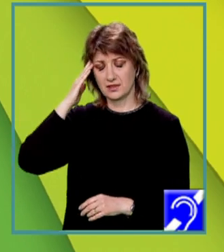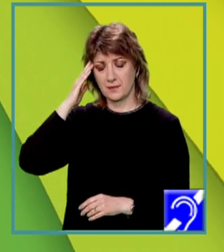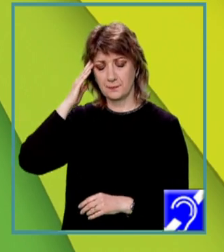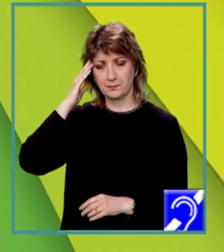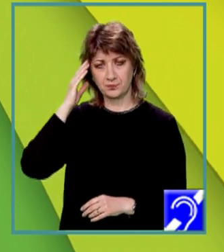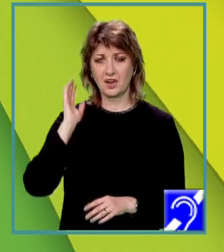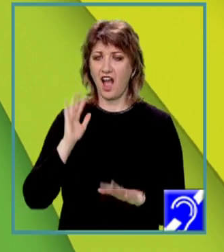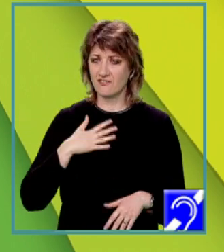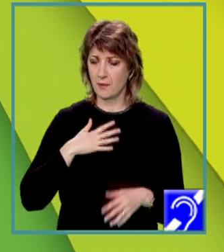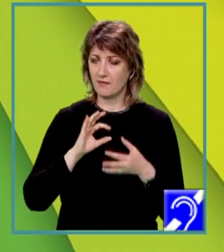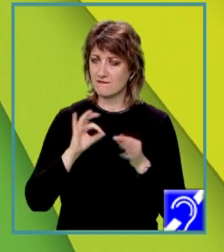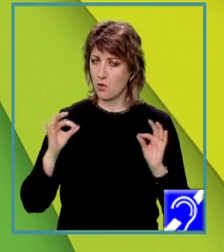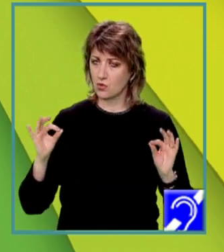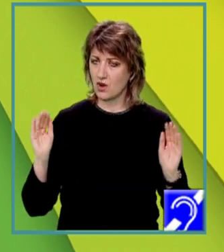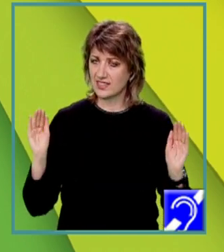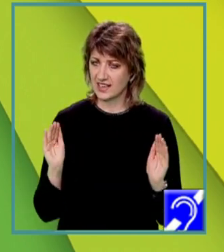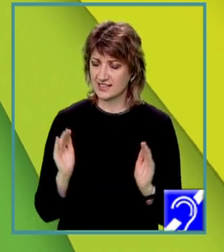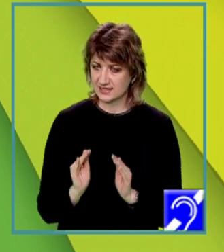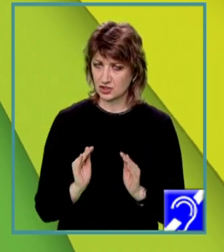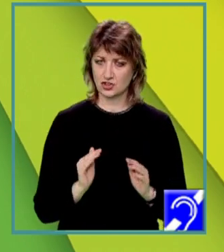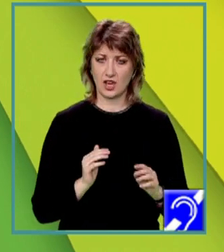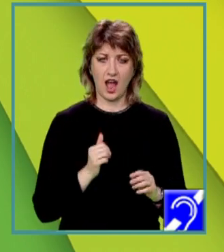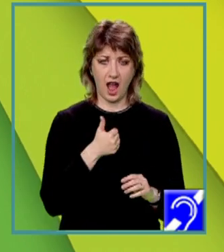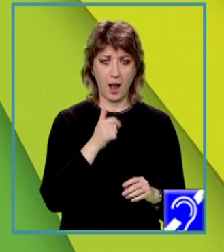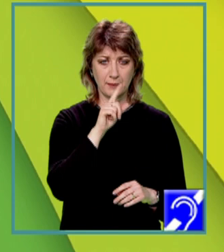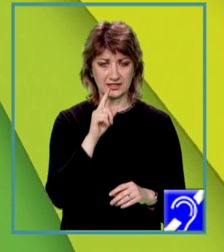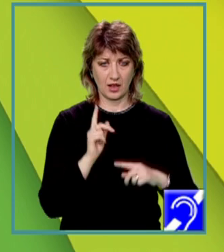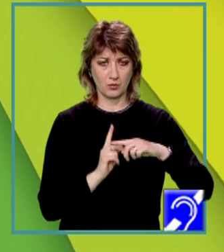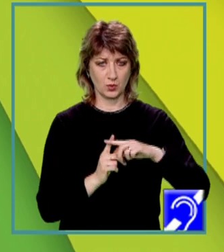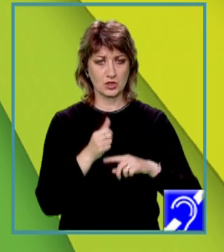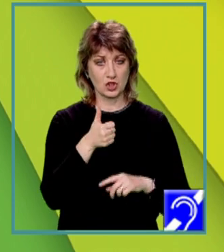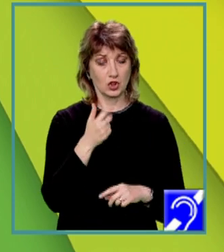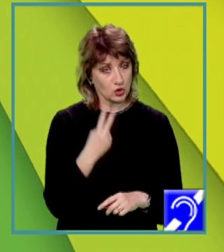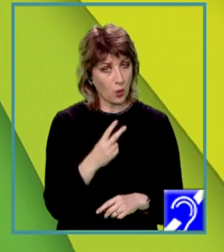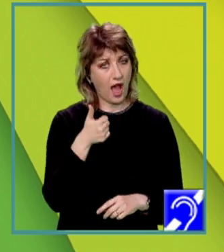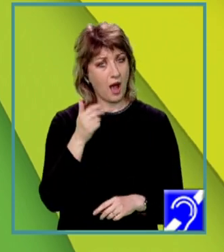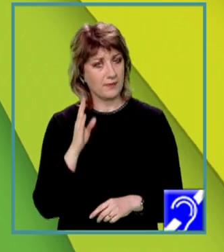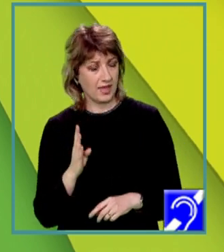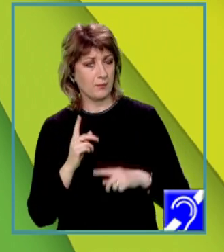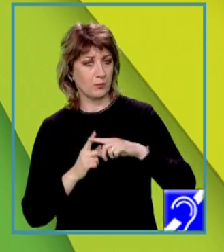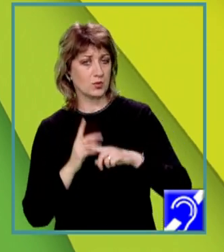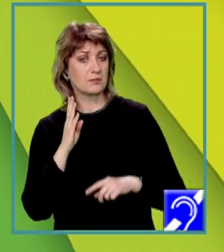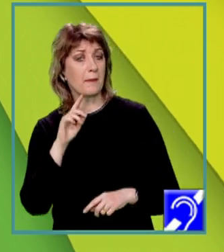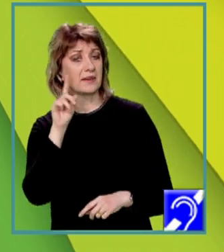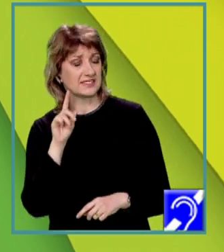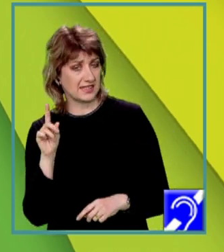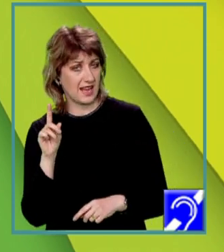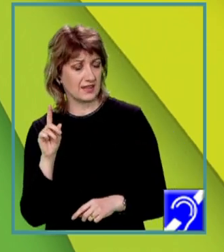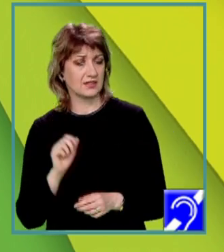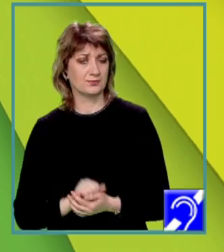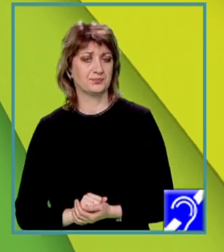avem formulat de restrângere a pătrat plus 2ab plus b pătrat